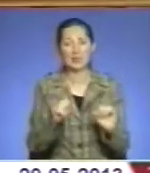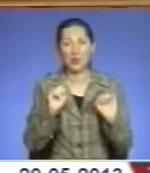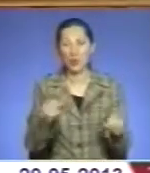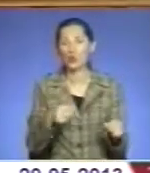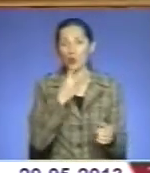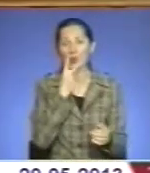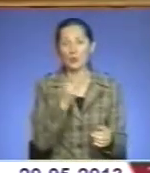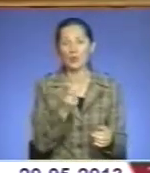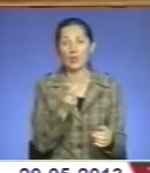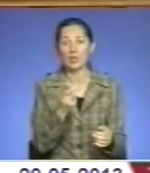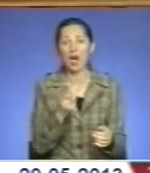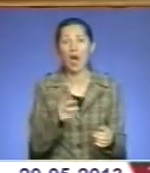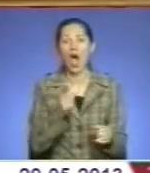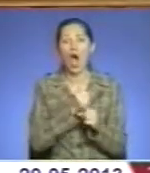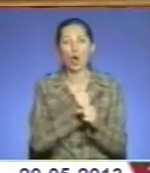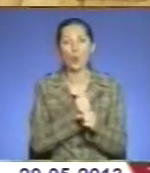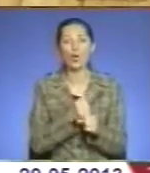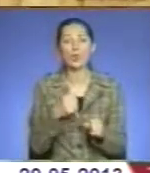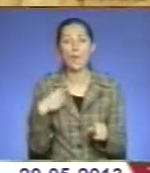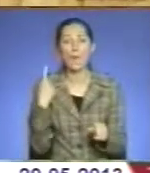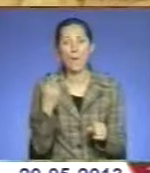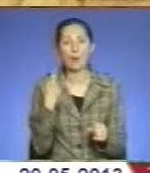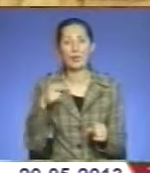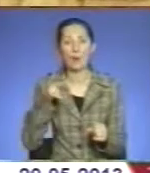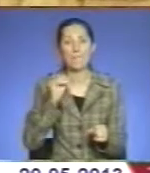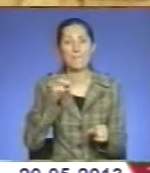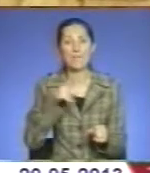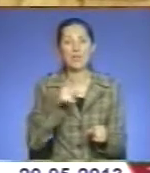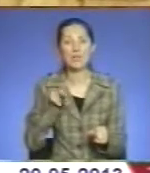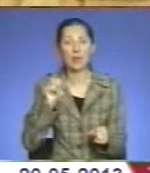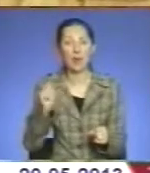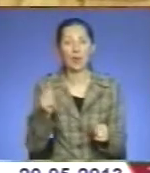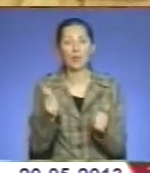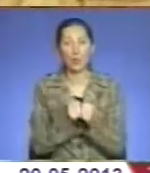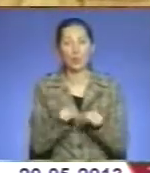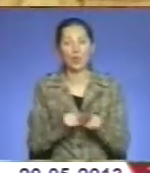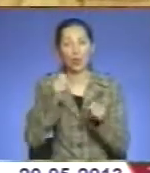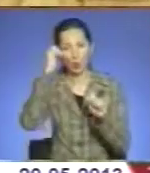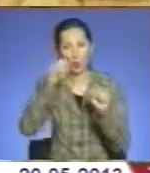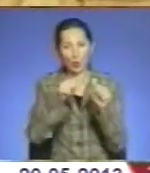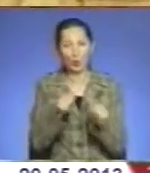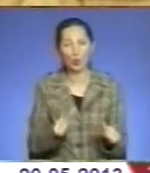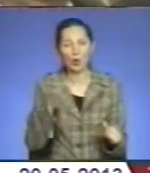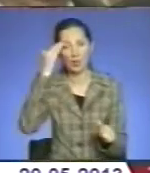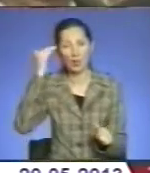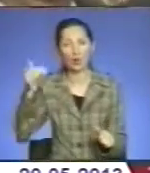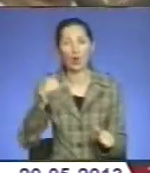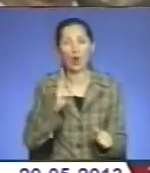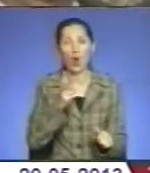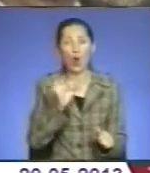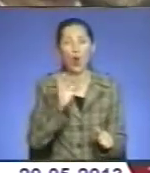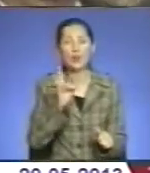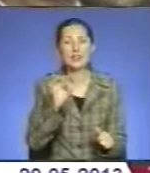Іоанна Георга Пінзеля. Поряд з ними скульптури не менш талановитого Антона Косинського і кілька творів невідомих авторів.